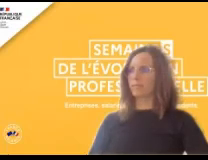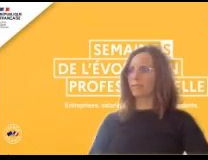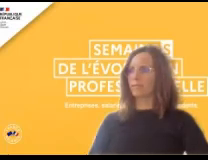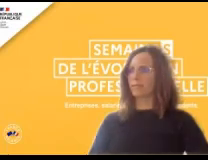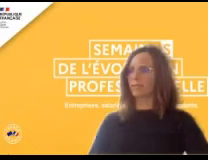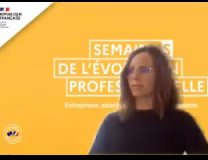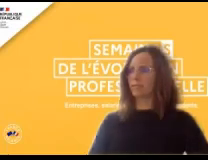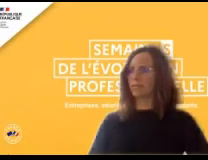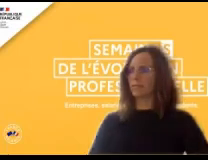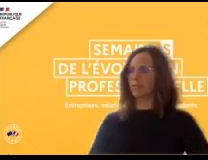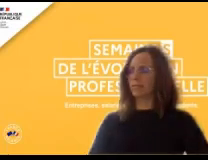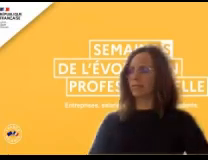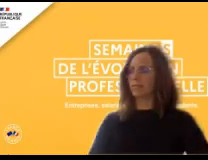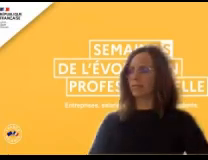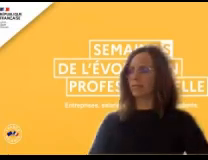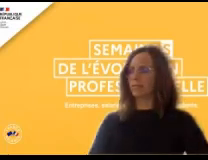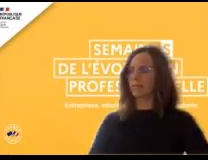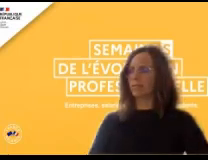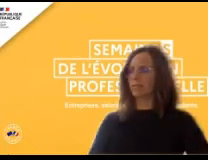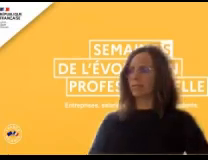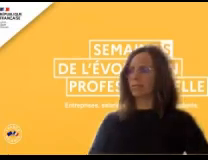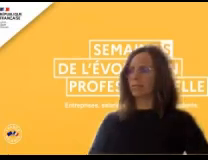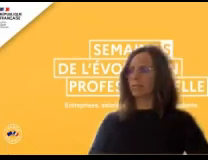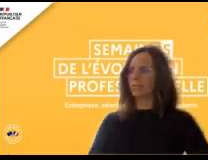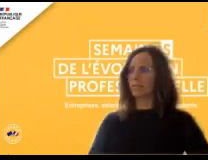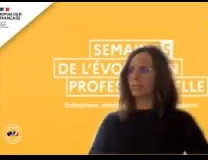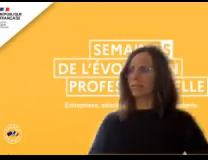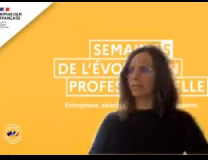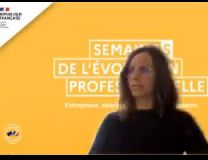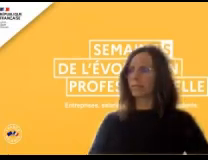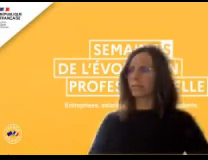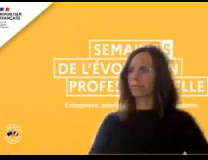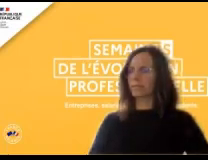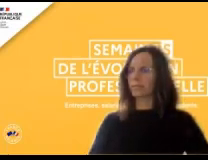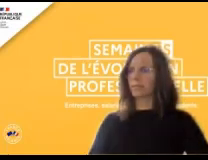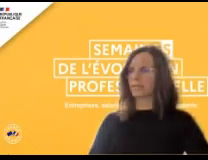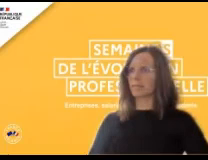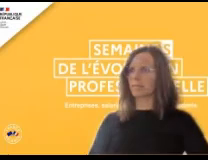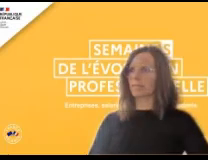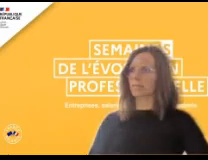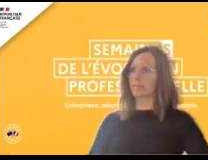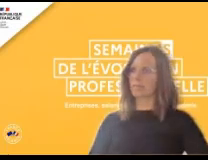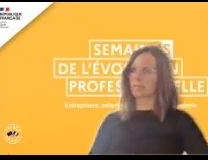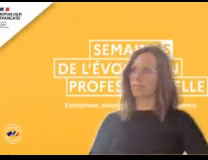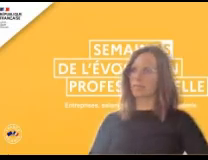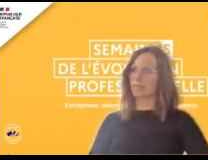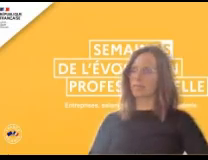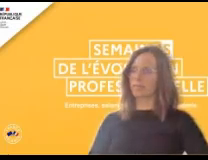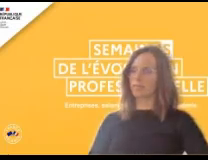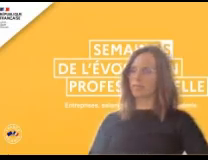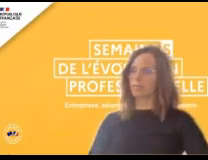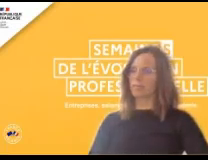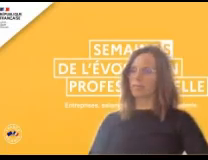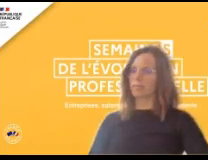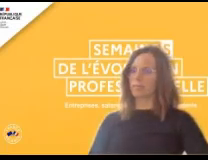associant des partenariats. Côté dispositif, nous avons mis en place à partir du